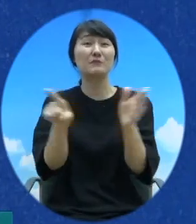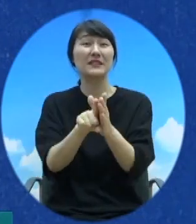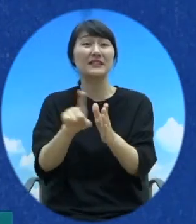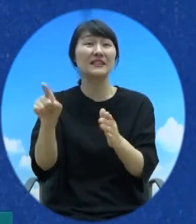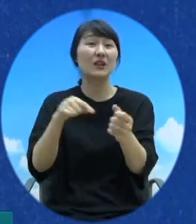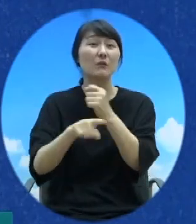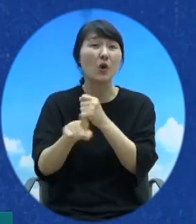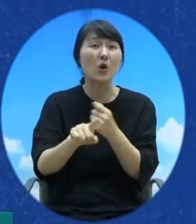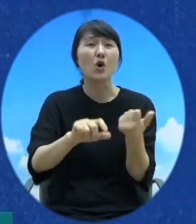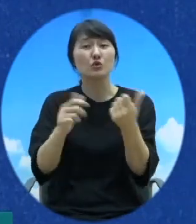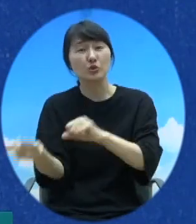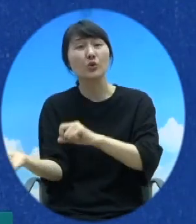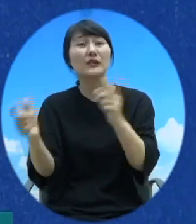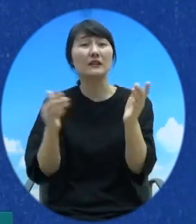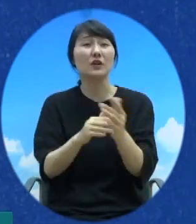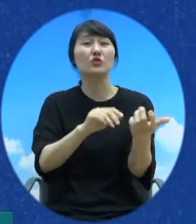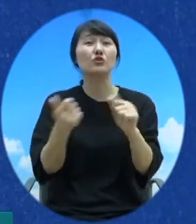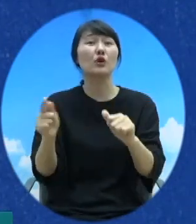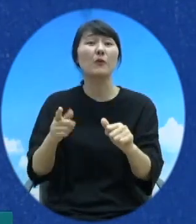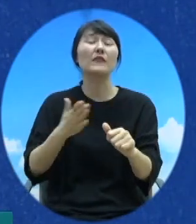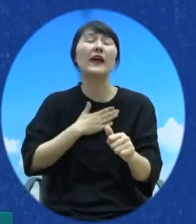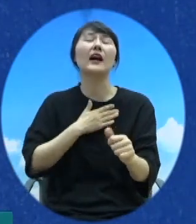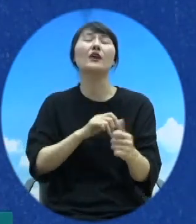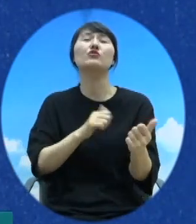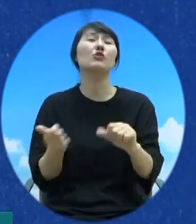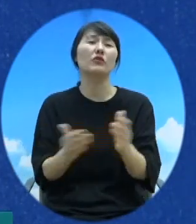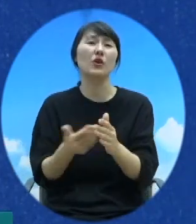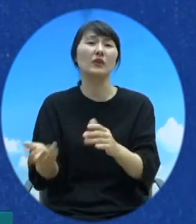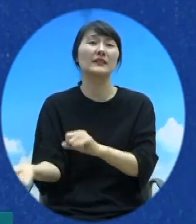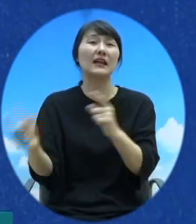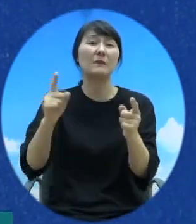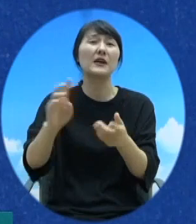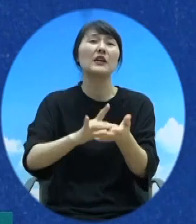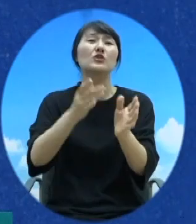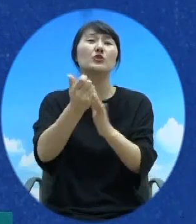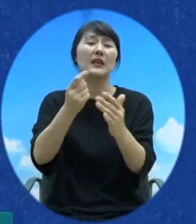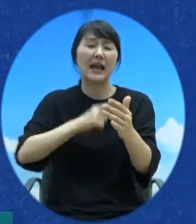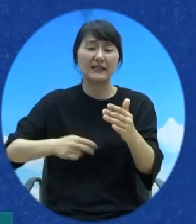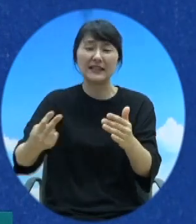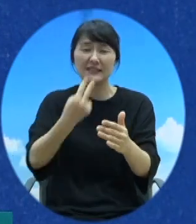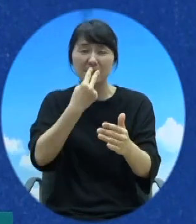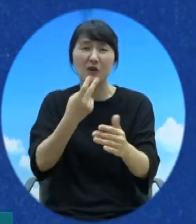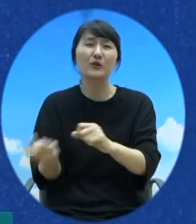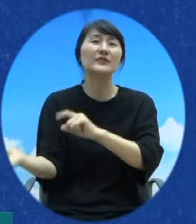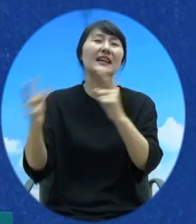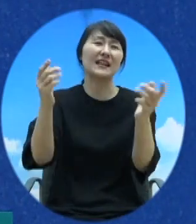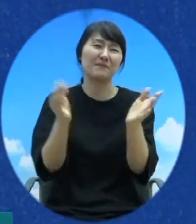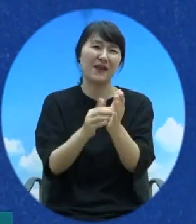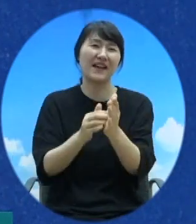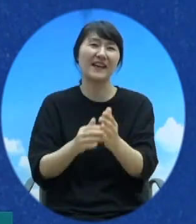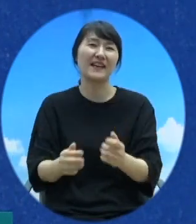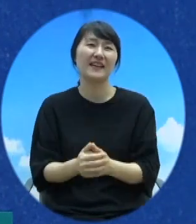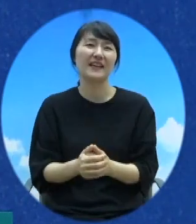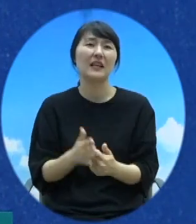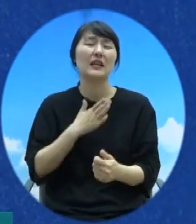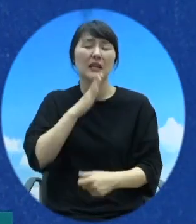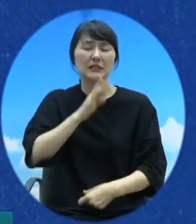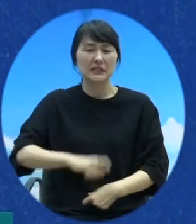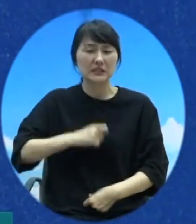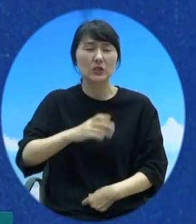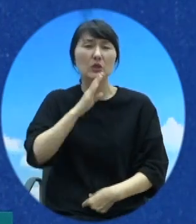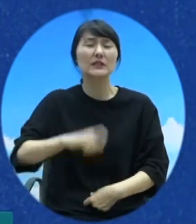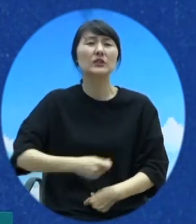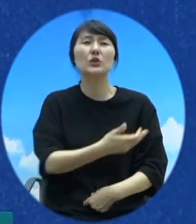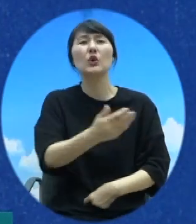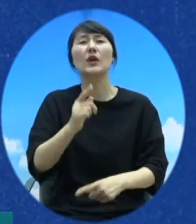죽고 사는 것인데 죽은 것은 내가 죽는 것이요 산 것은 예수 그리스도가 내 안에 생명으로 역사하는 것이다. 내가 진실로